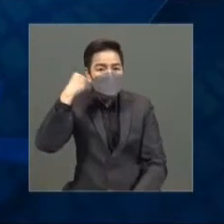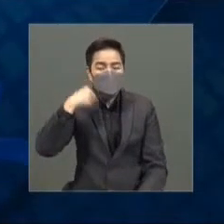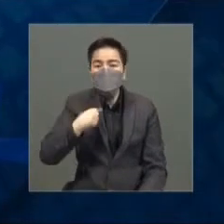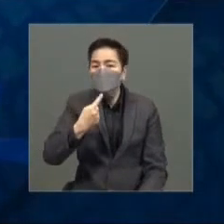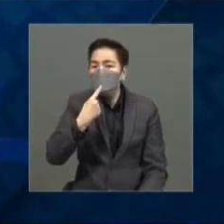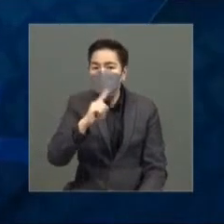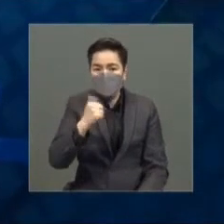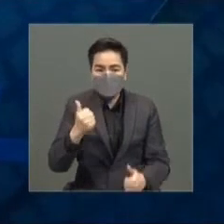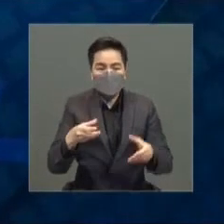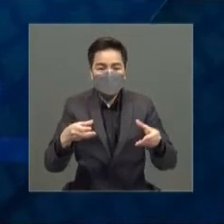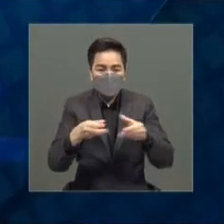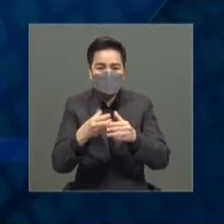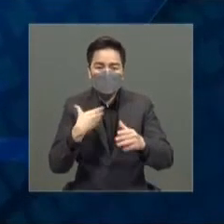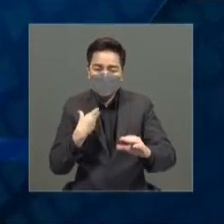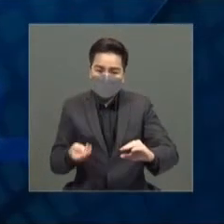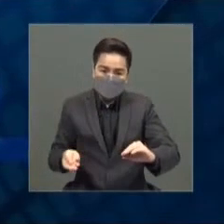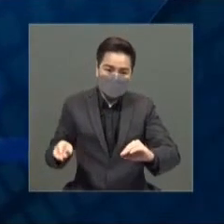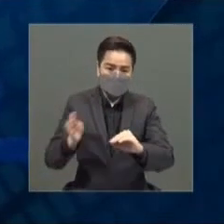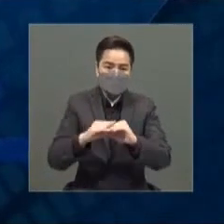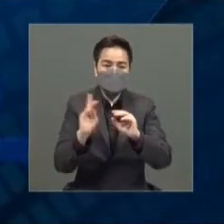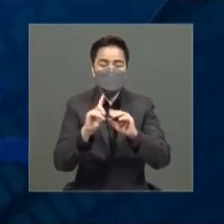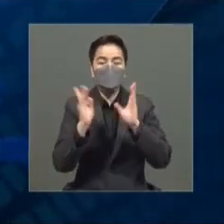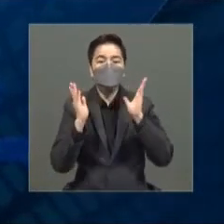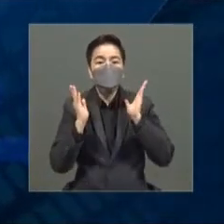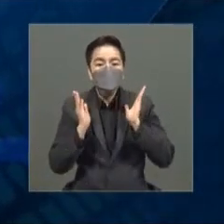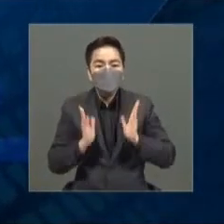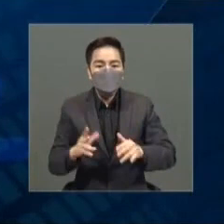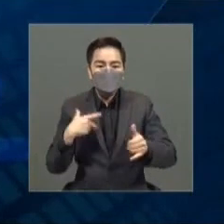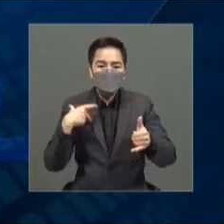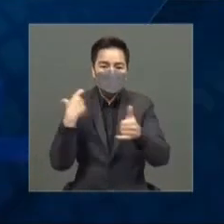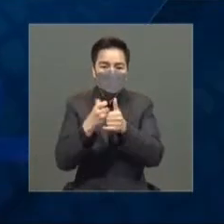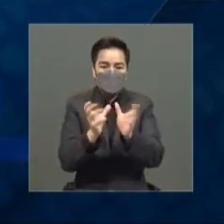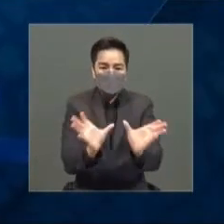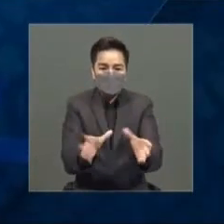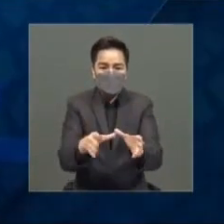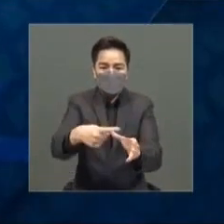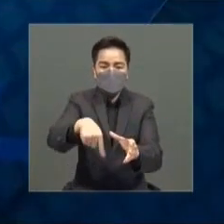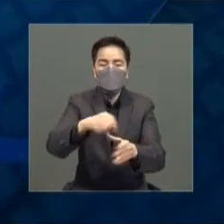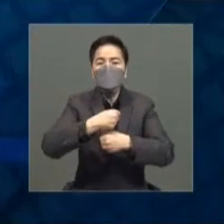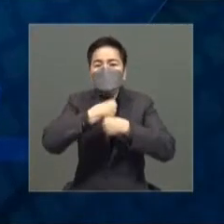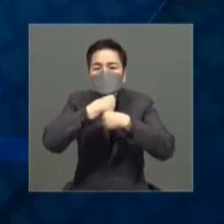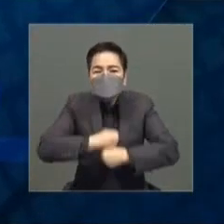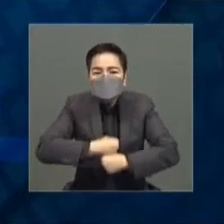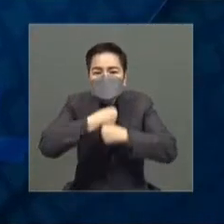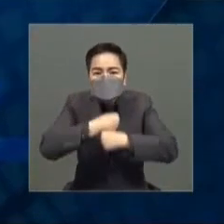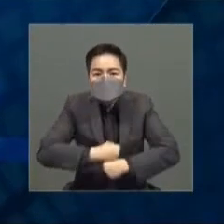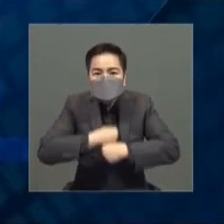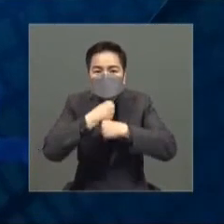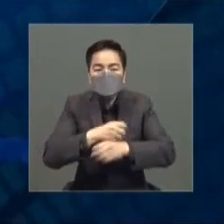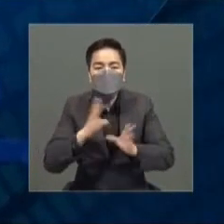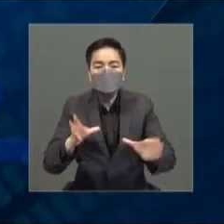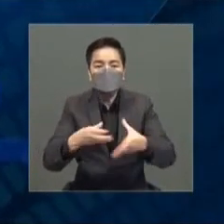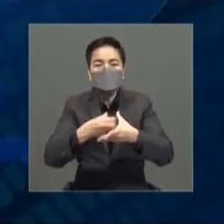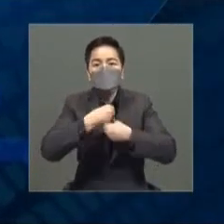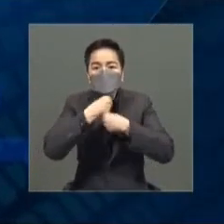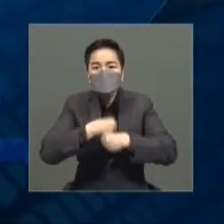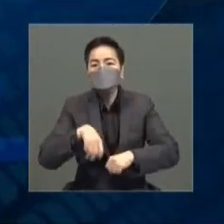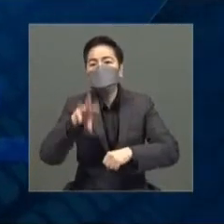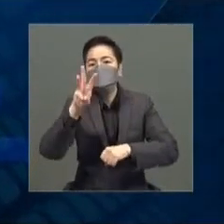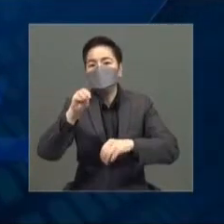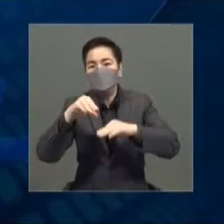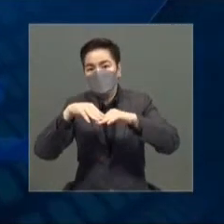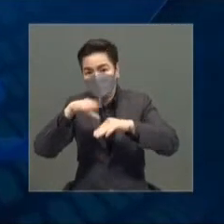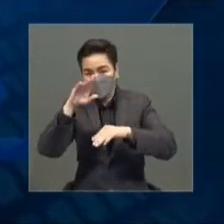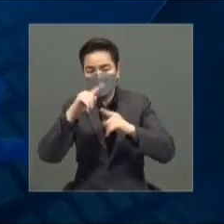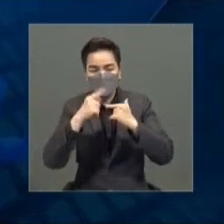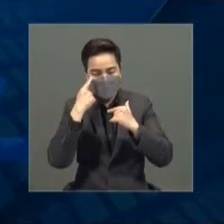คะก็คือเราอยากเพิ่มการฉีดลงไปในกลุ่มผู้สูงอายุตอนนี้ผู้สูงอายุ60ปี